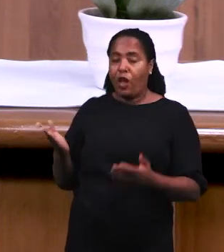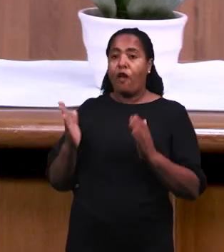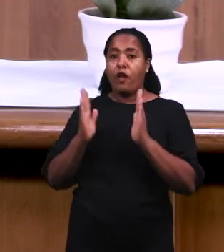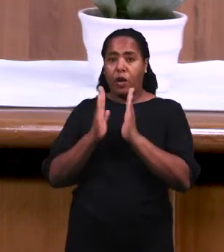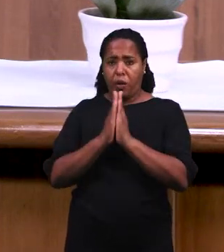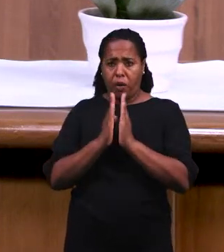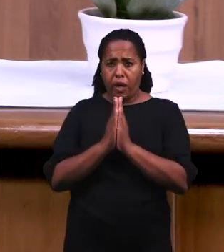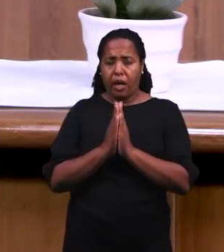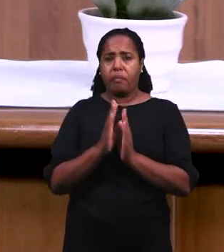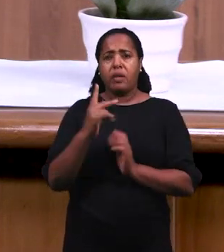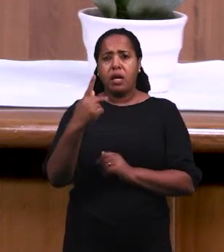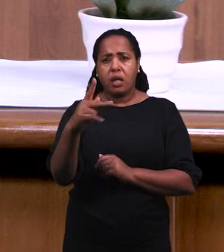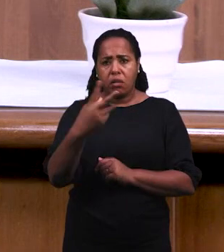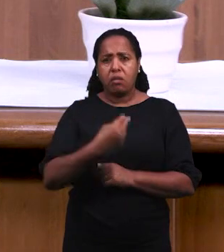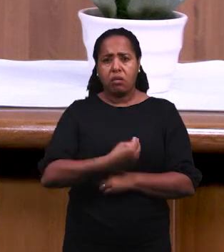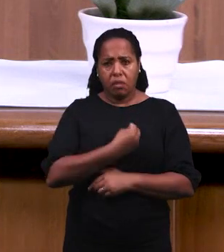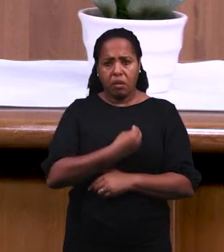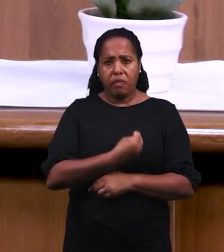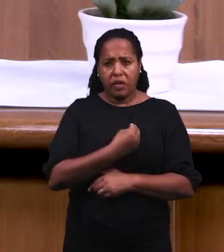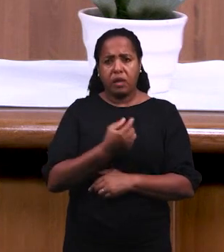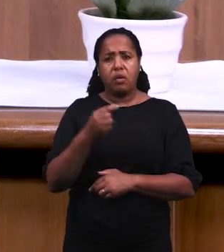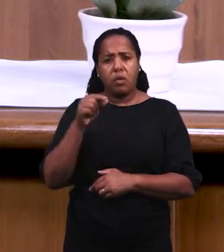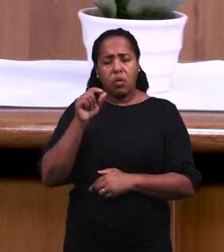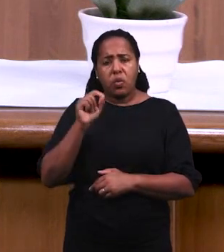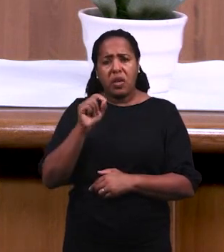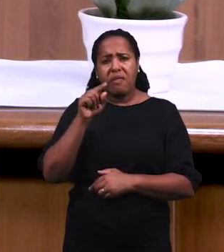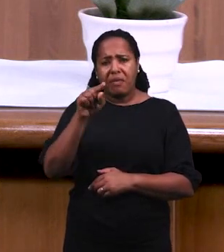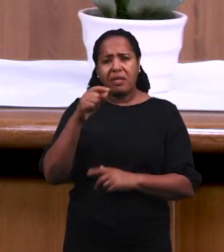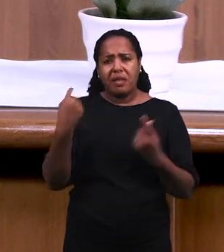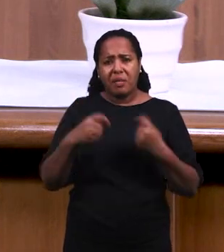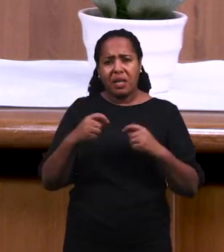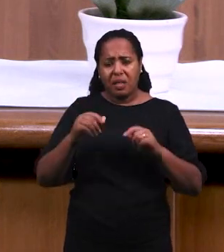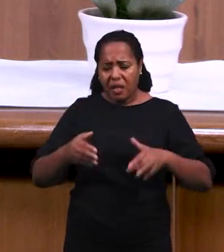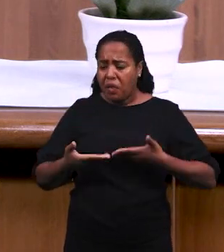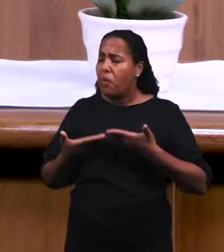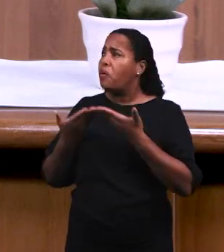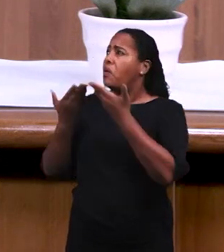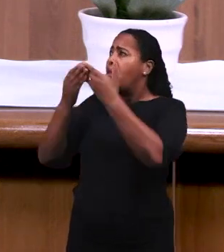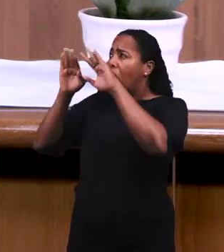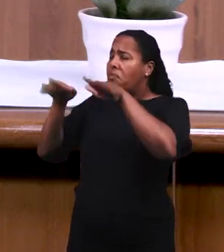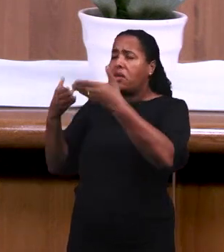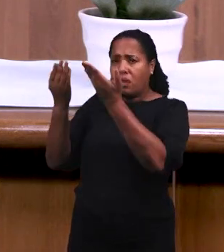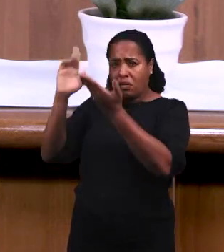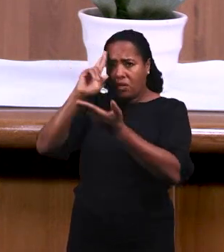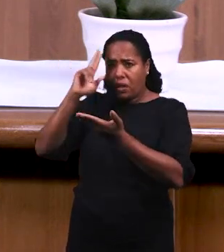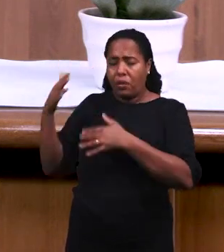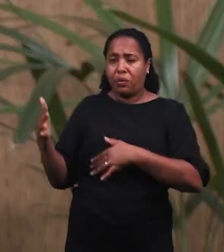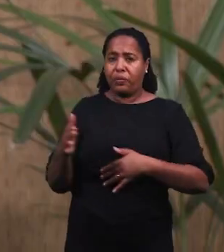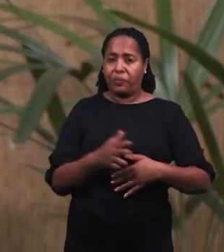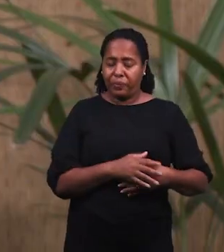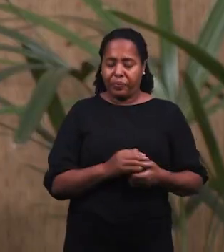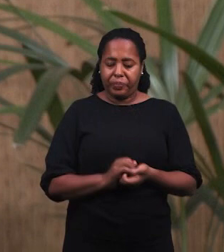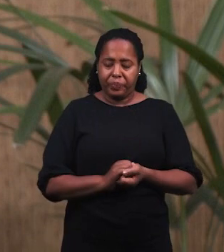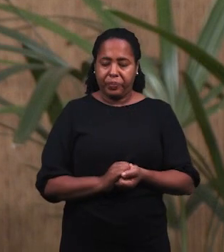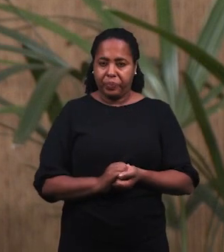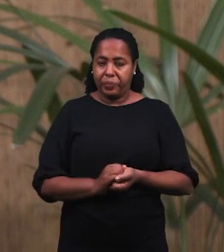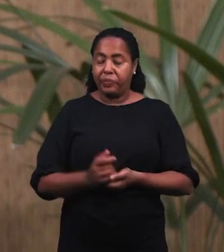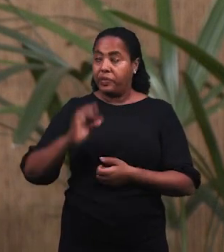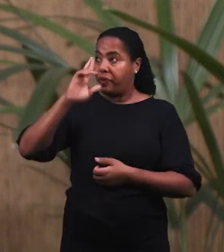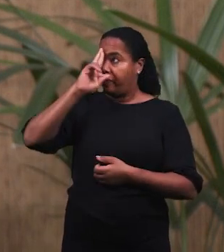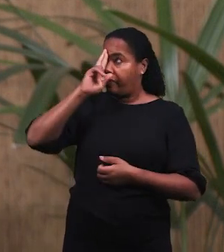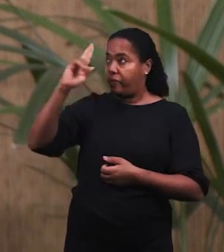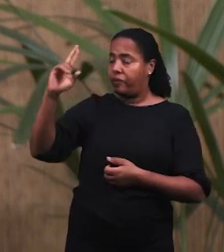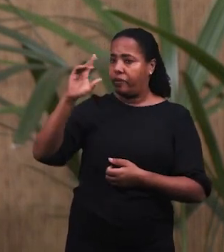поведет нас в этой молитве. Приносите свои жизни, ваши нужды пред Господом. Господь